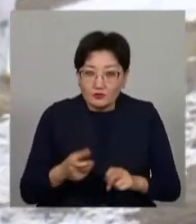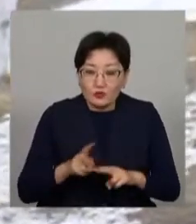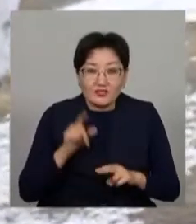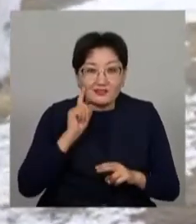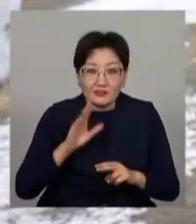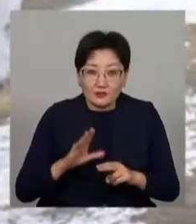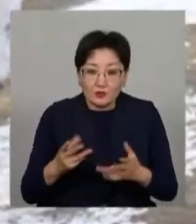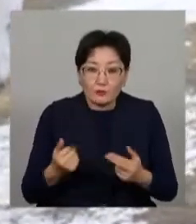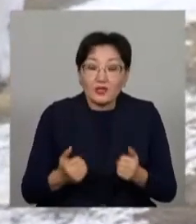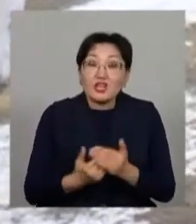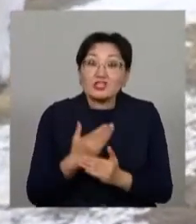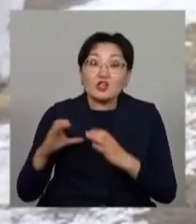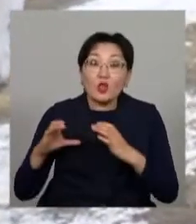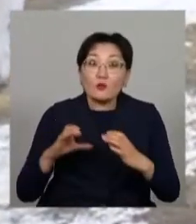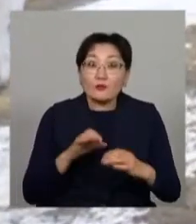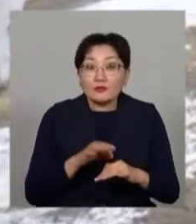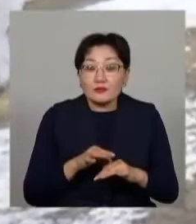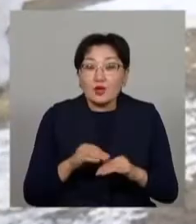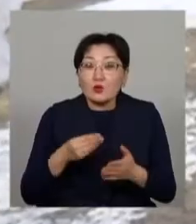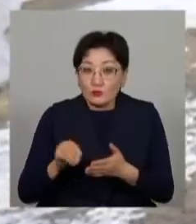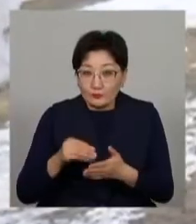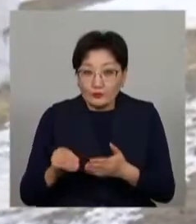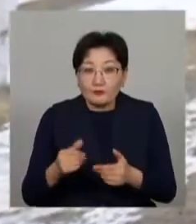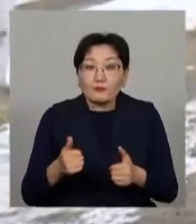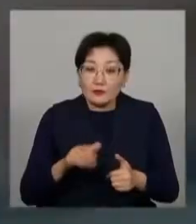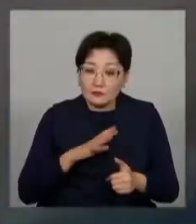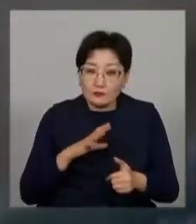аңғайсыз. Әрине жаңа автобустарды әкелсе жақсы болар еді.